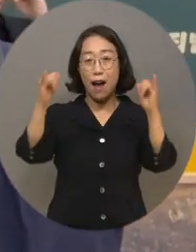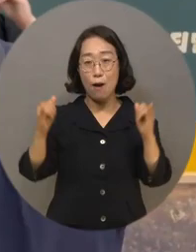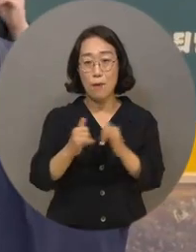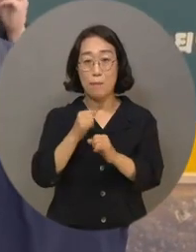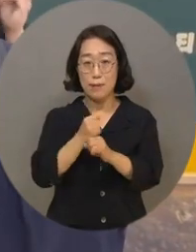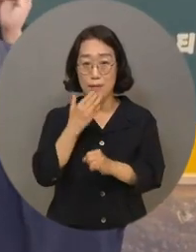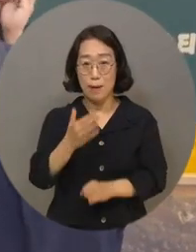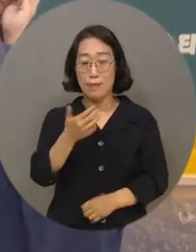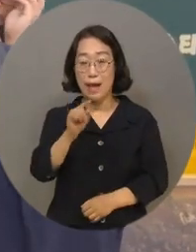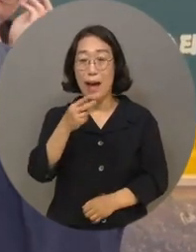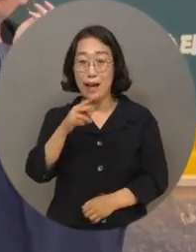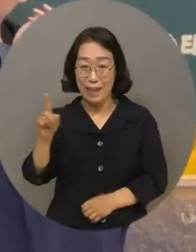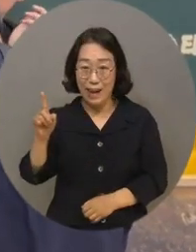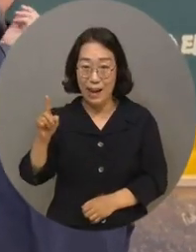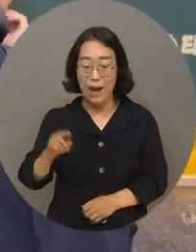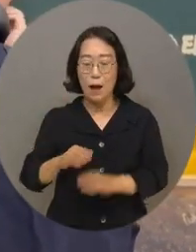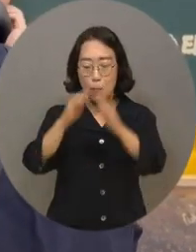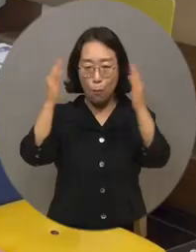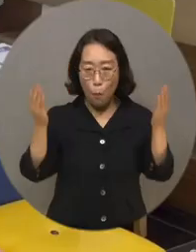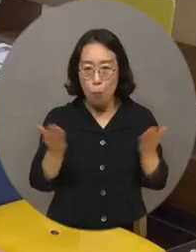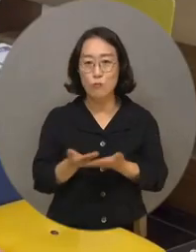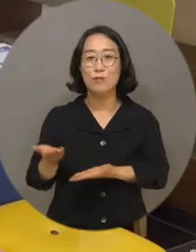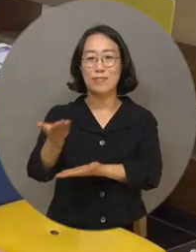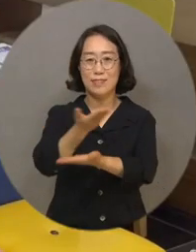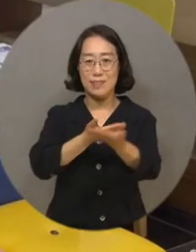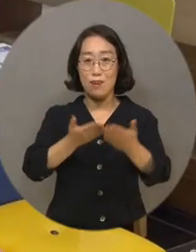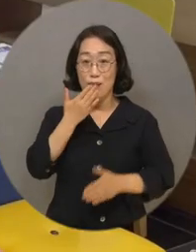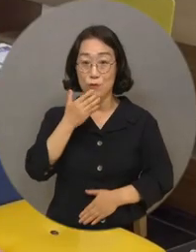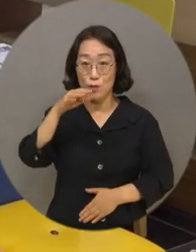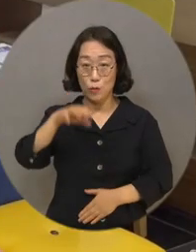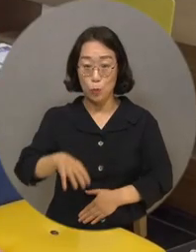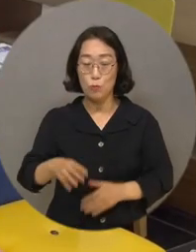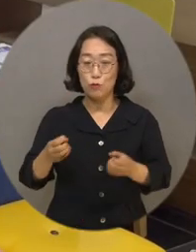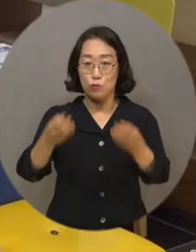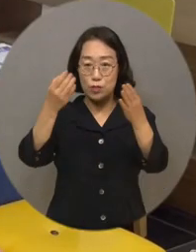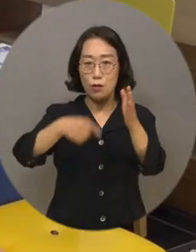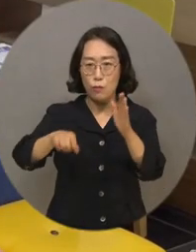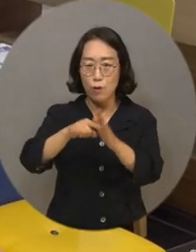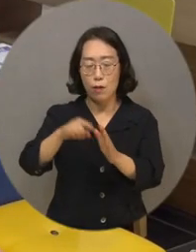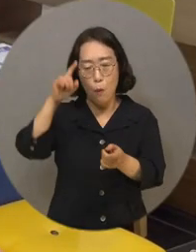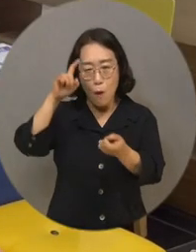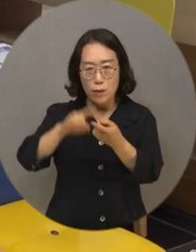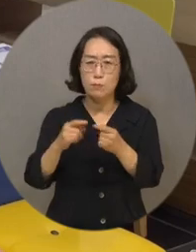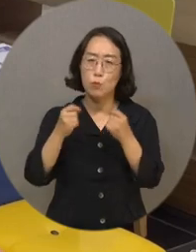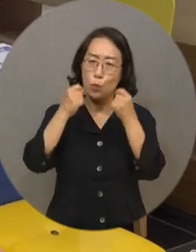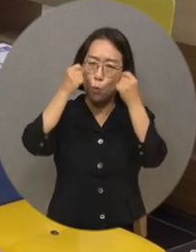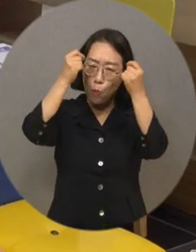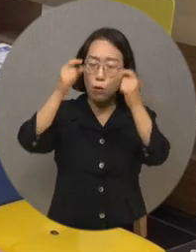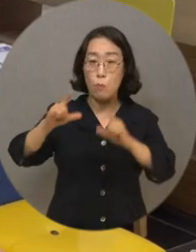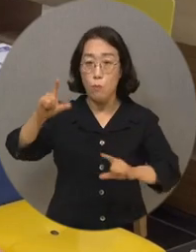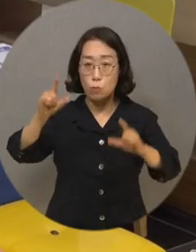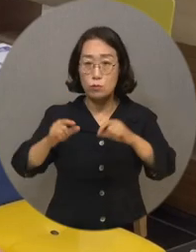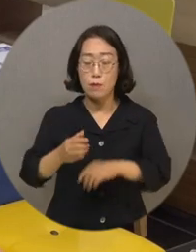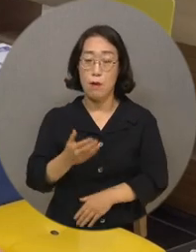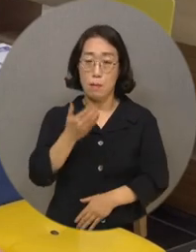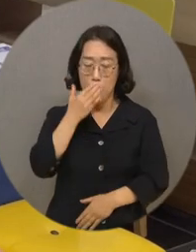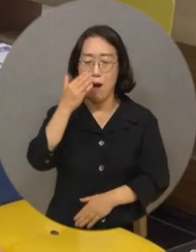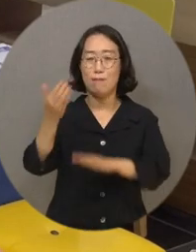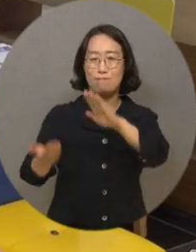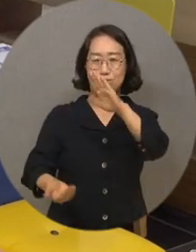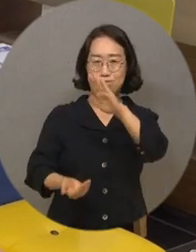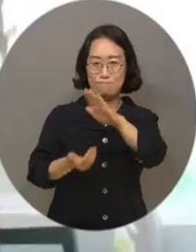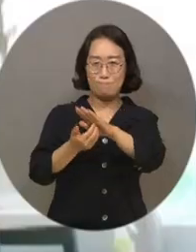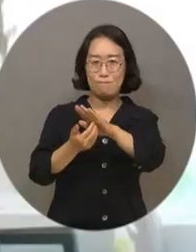페스티벌 나다. 다 함께 즐길 수 있는 축제를 만들기 위한 많은 이들의 관심과 노력이 모여 가능했던